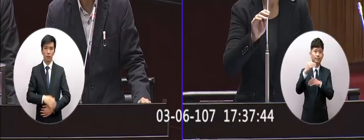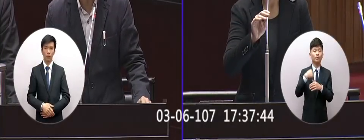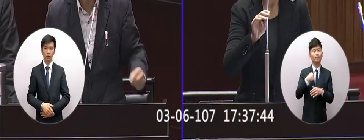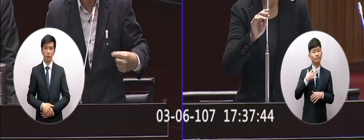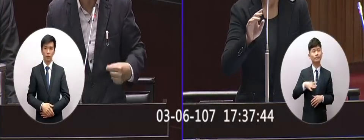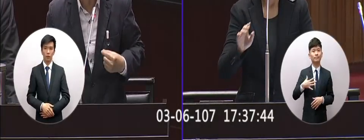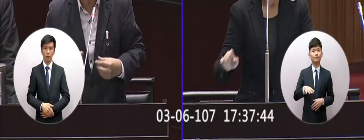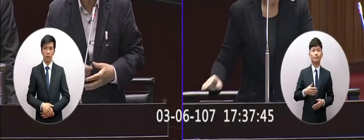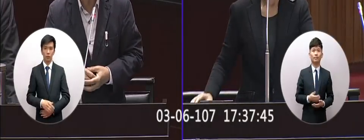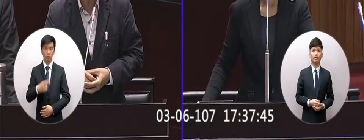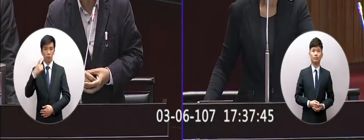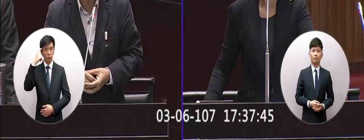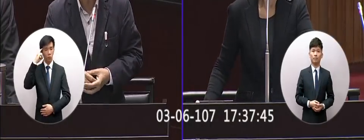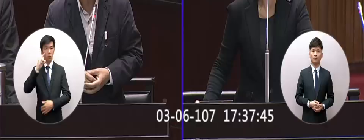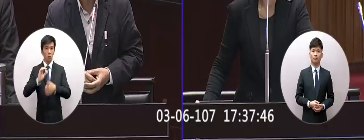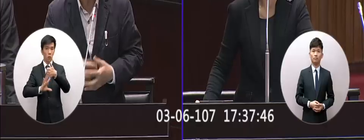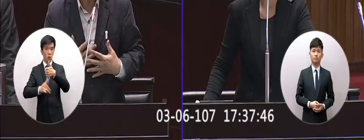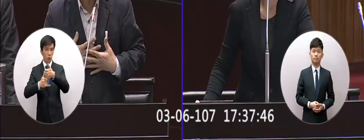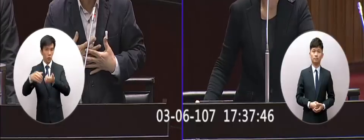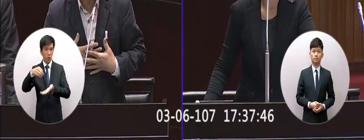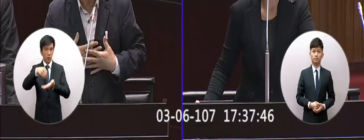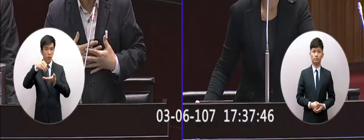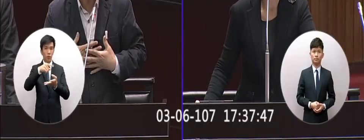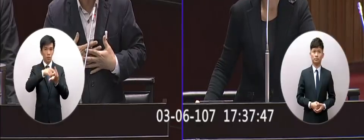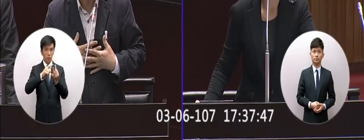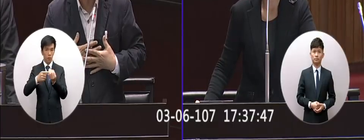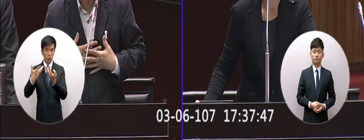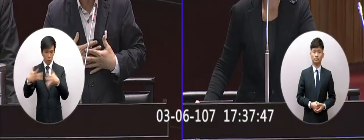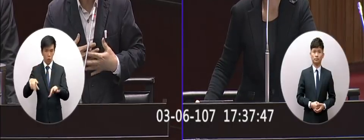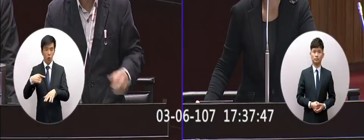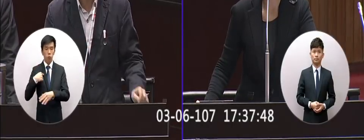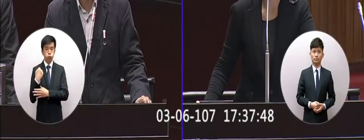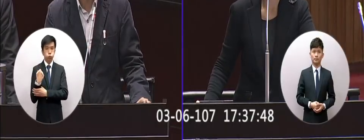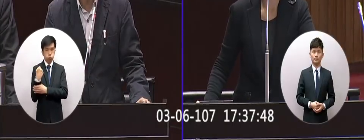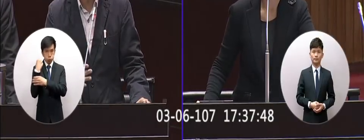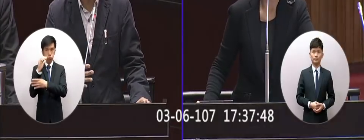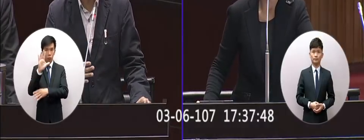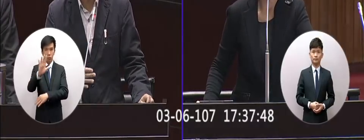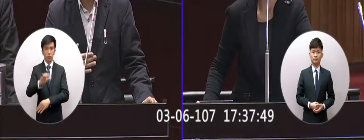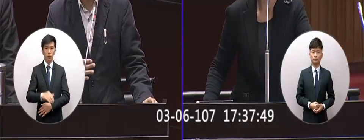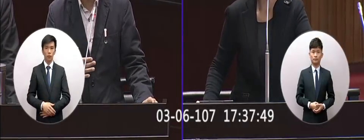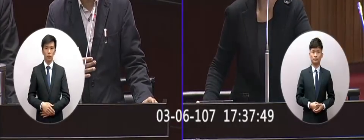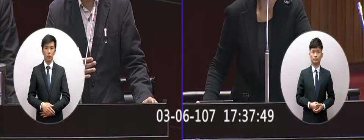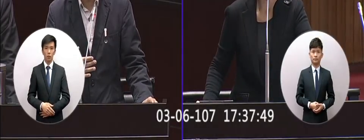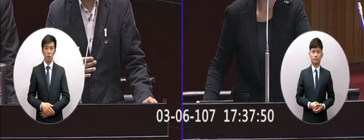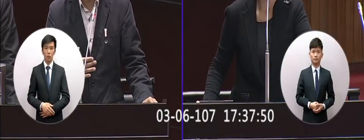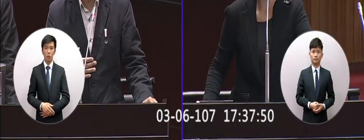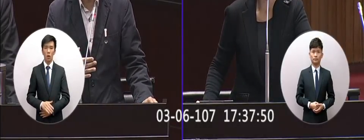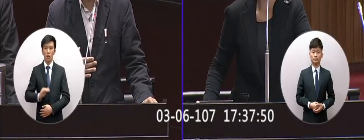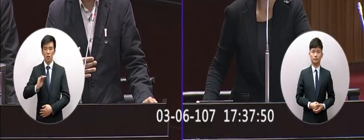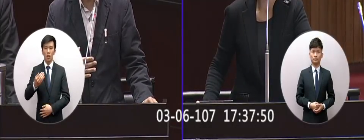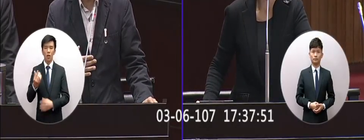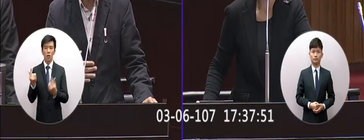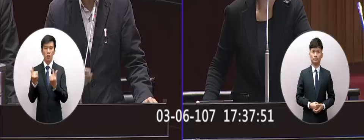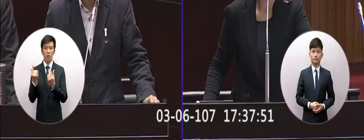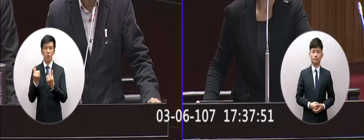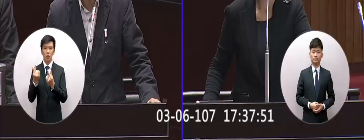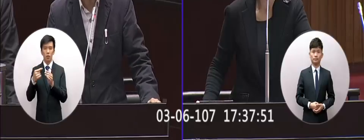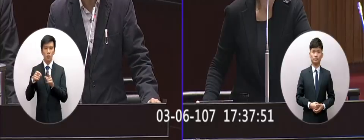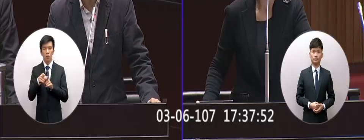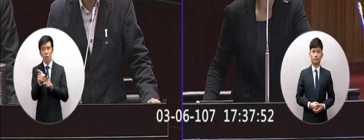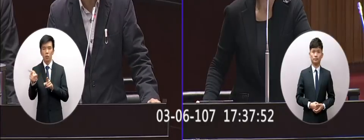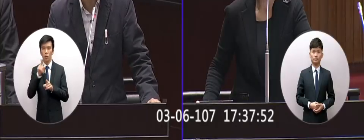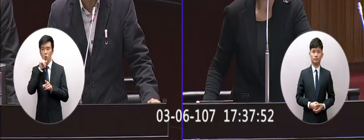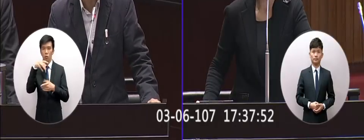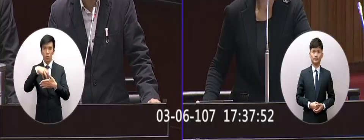我想委员你刚才提的很多的内容大方向我都在支持，但是我们不要好像把内政部说成好像对这